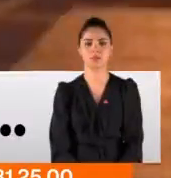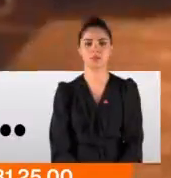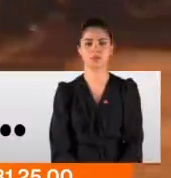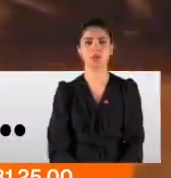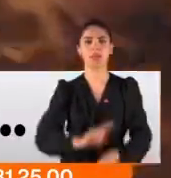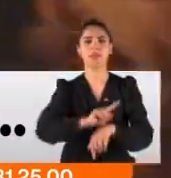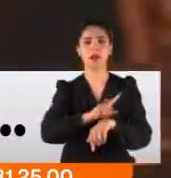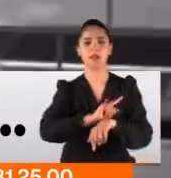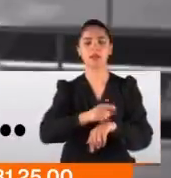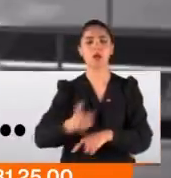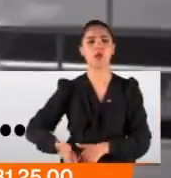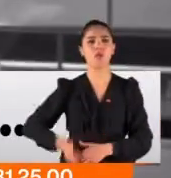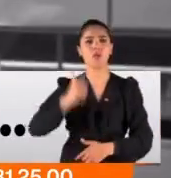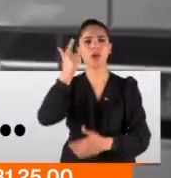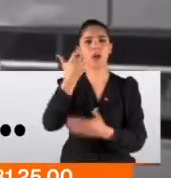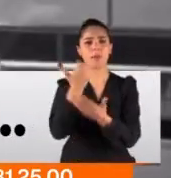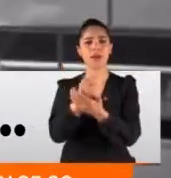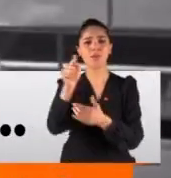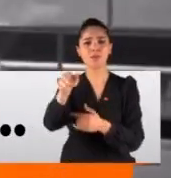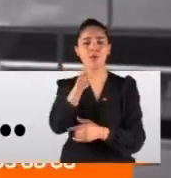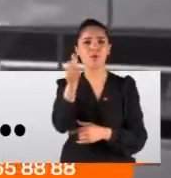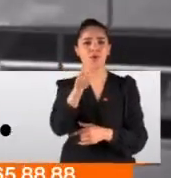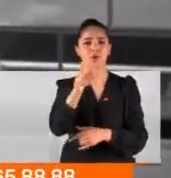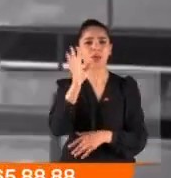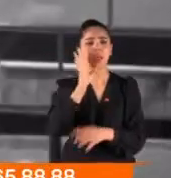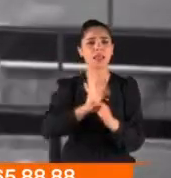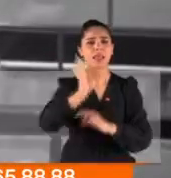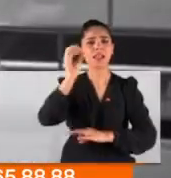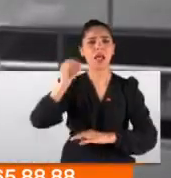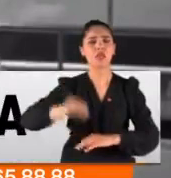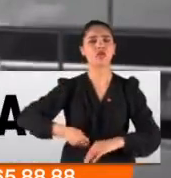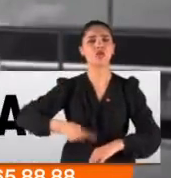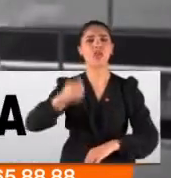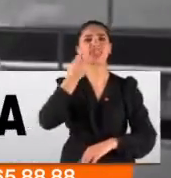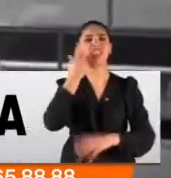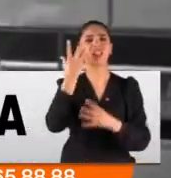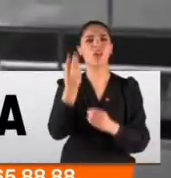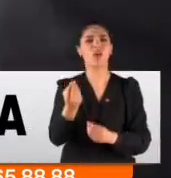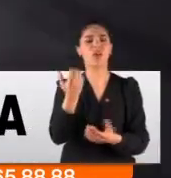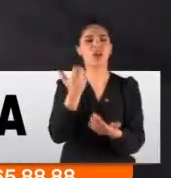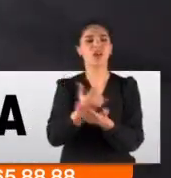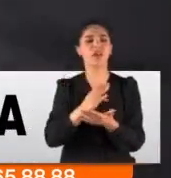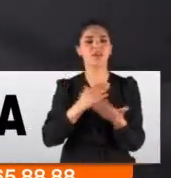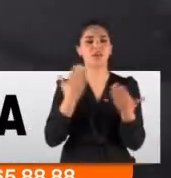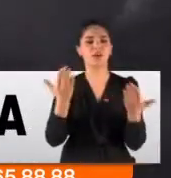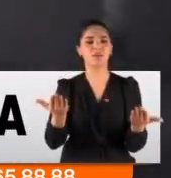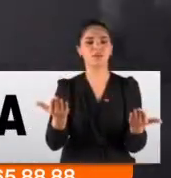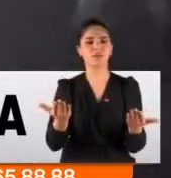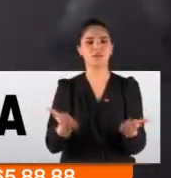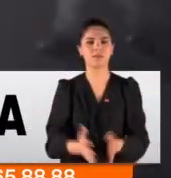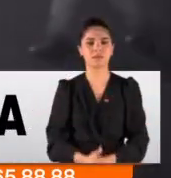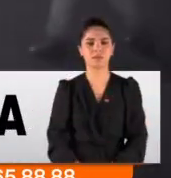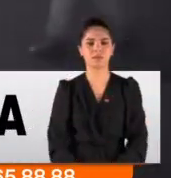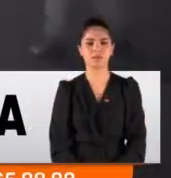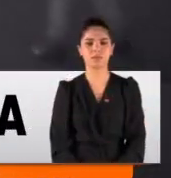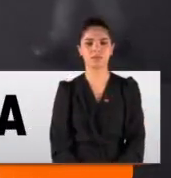Saniye saniye güvenlik kamerasına yansıyan bu görüntüler insanlık suçunun delili olarak kayıtlara geçti.